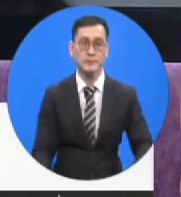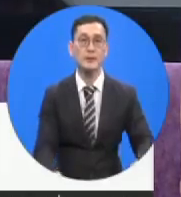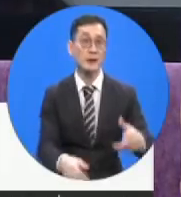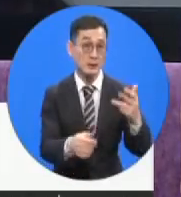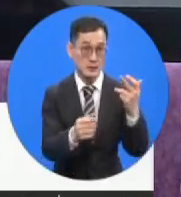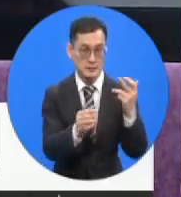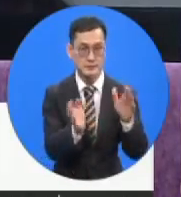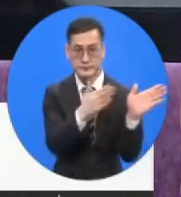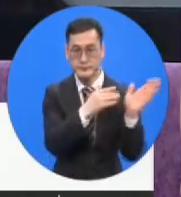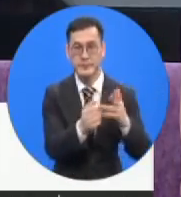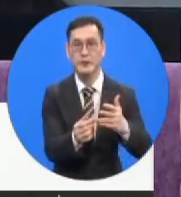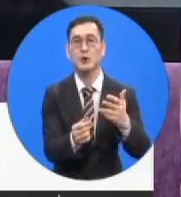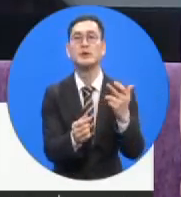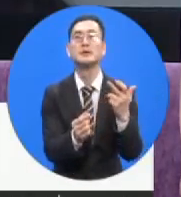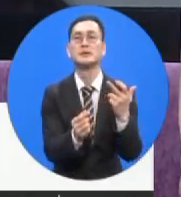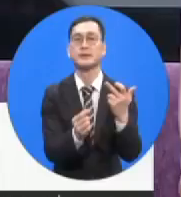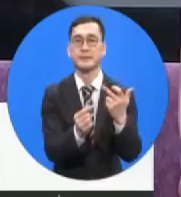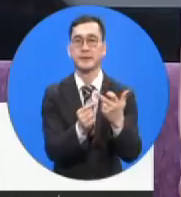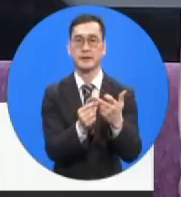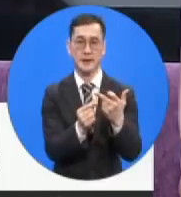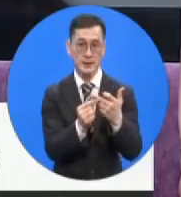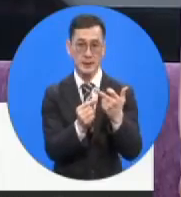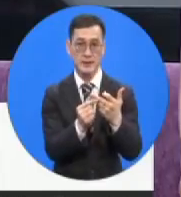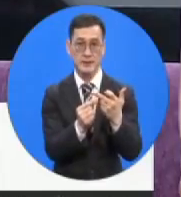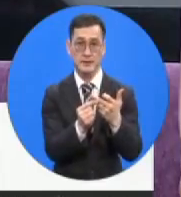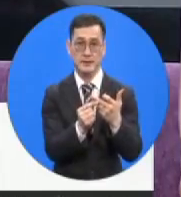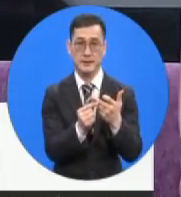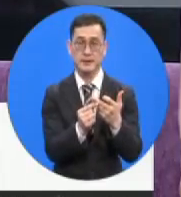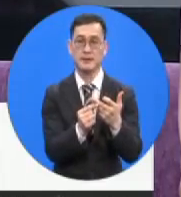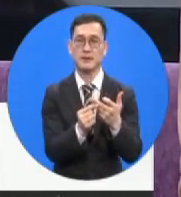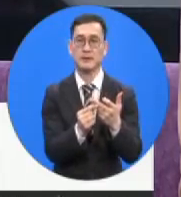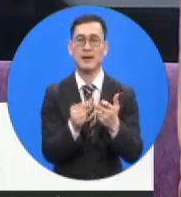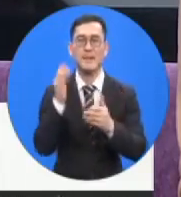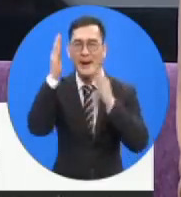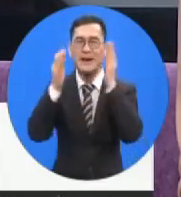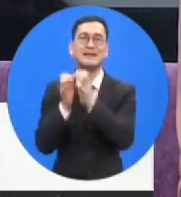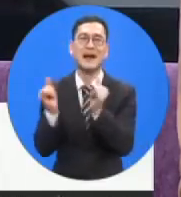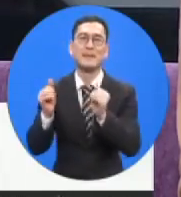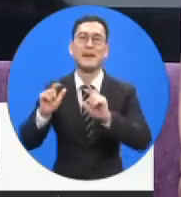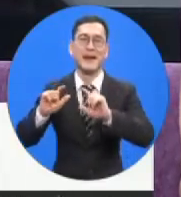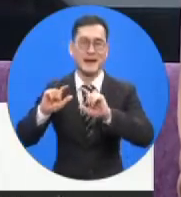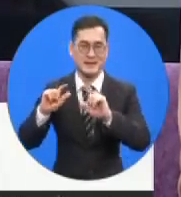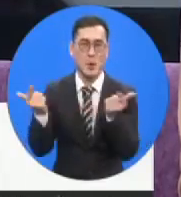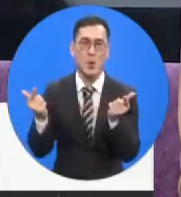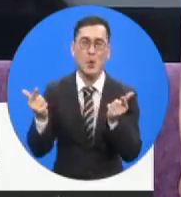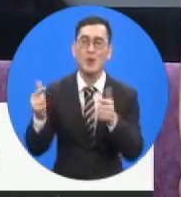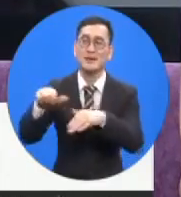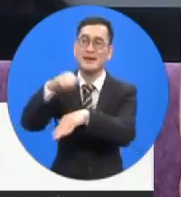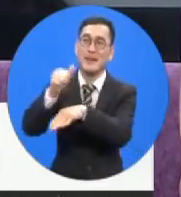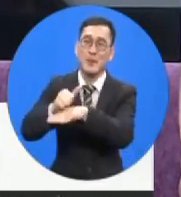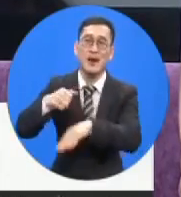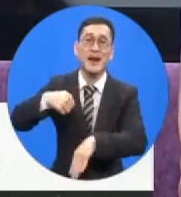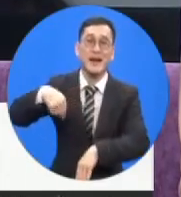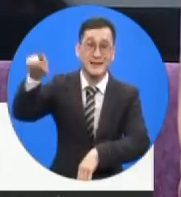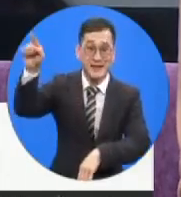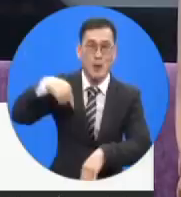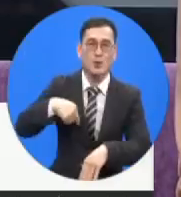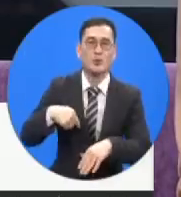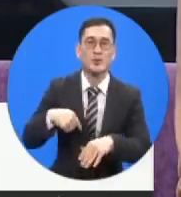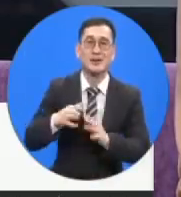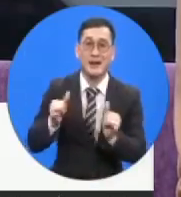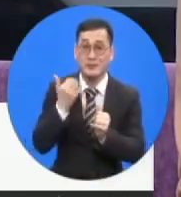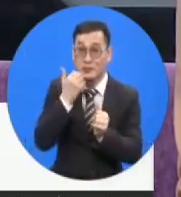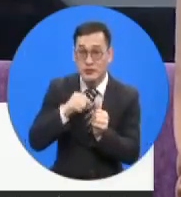17번째 확진자에 대한 속보가 지금 들어왔는데 말레이시아인이 아니라 싱가포르를 방문한 한국인 남성.